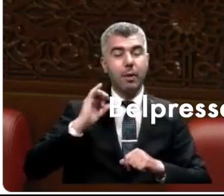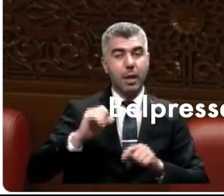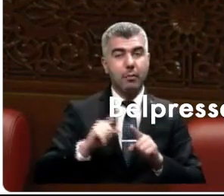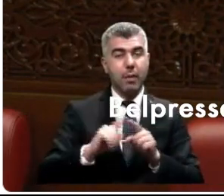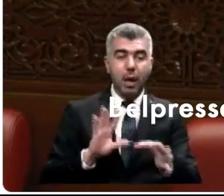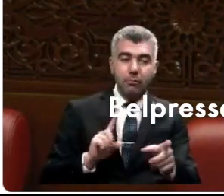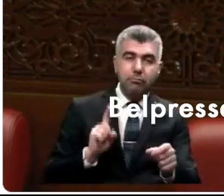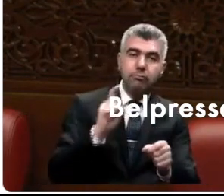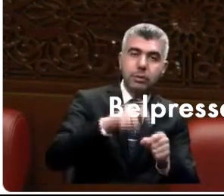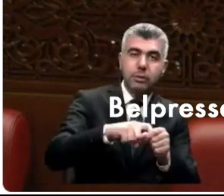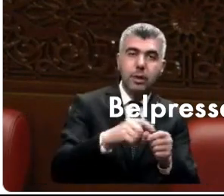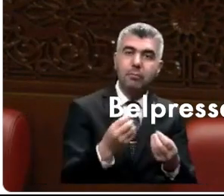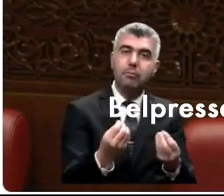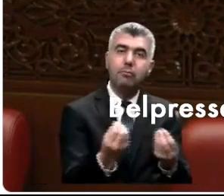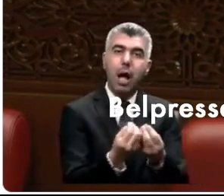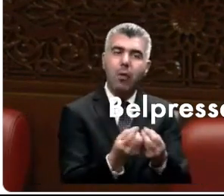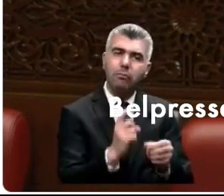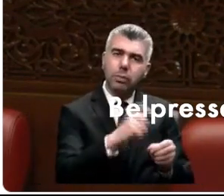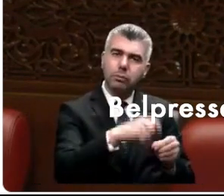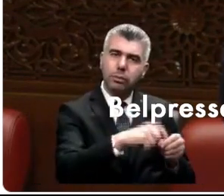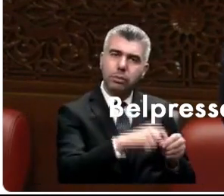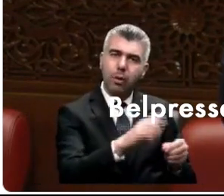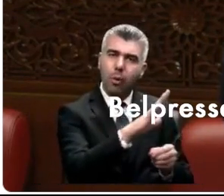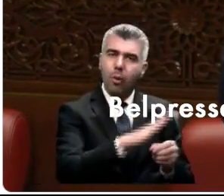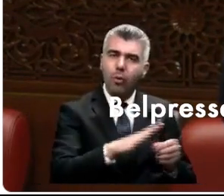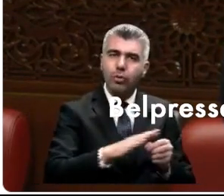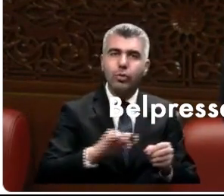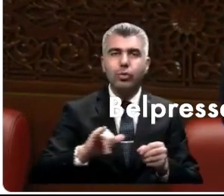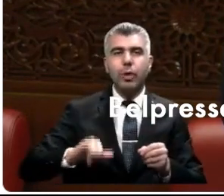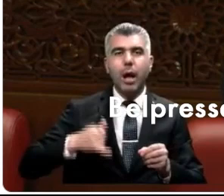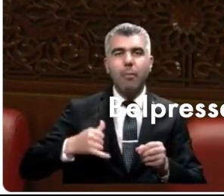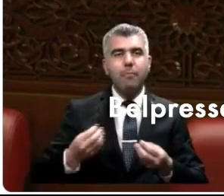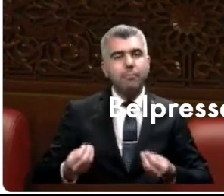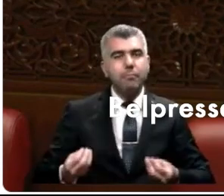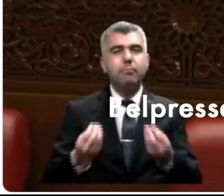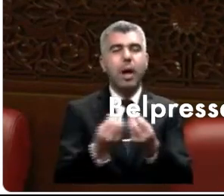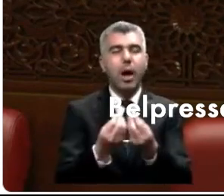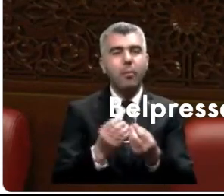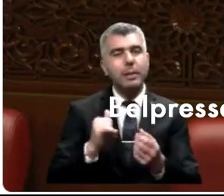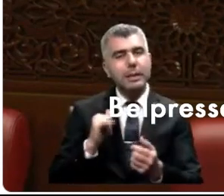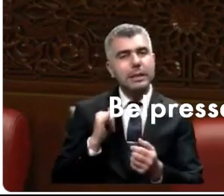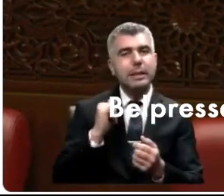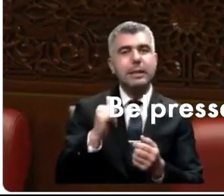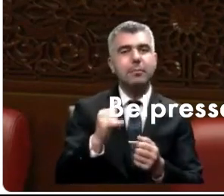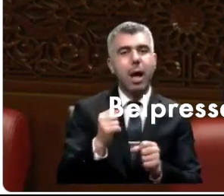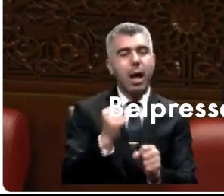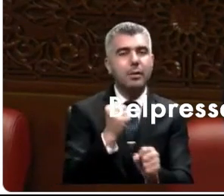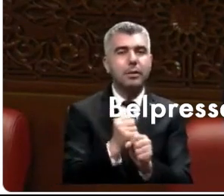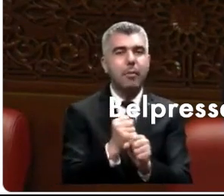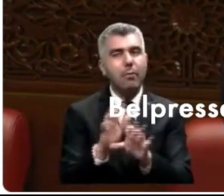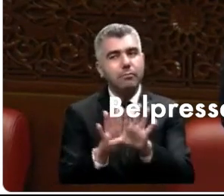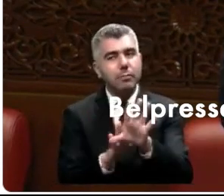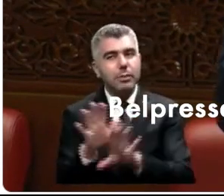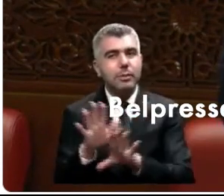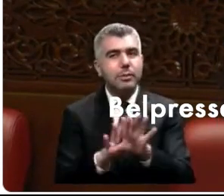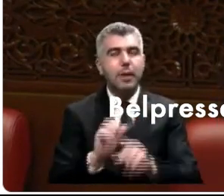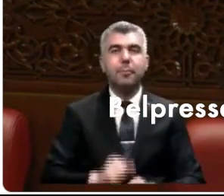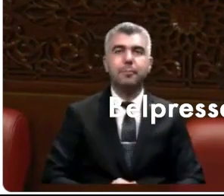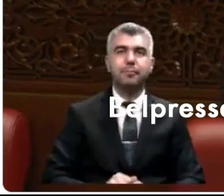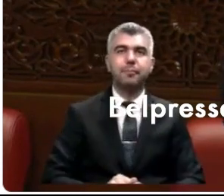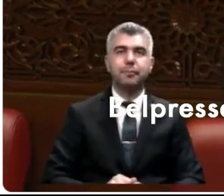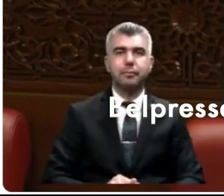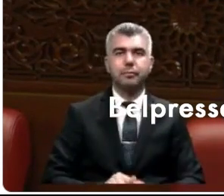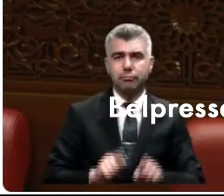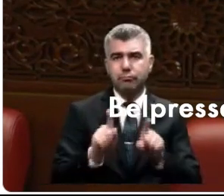ينخرطوا مع ه هذا الجيل الصعيد هذا الجيل الجديد باش انا ذاك تكون واحد الاستمراريه ل الاعمل اللي ك نقوموا بها وحتى يعني